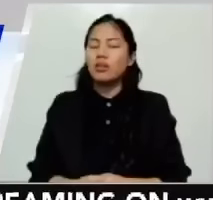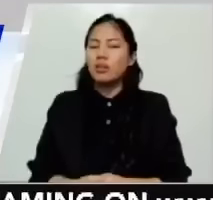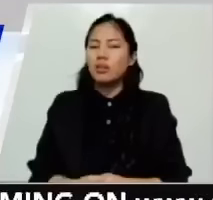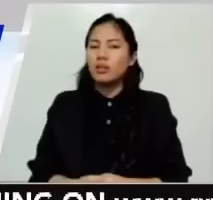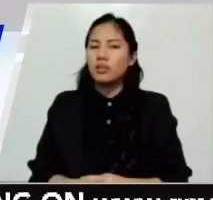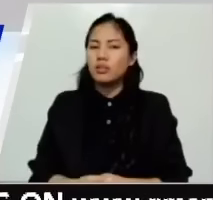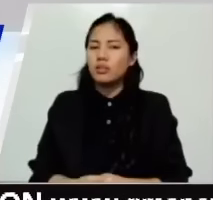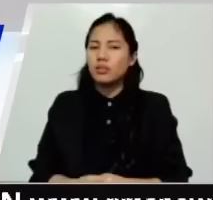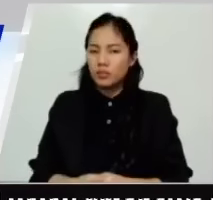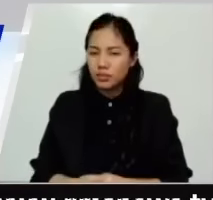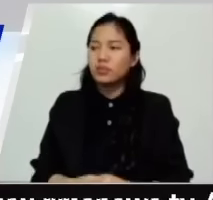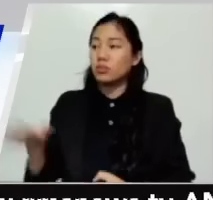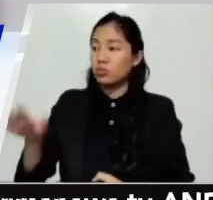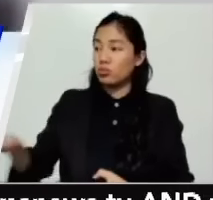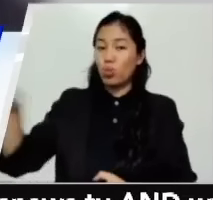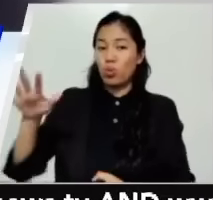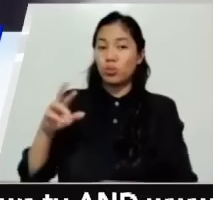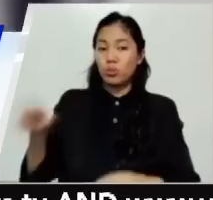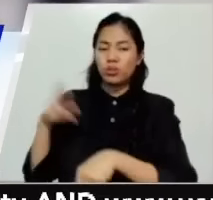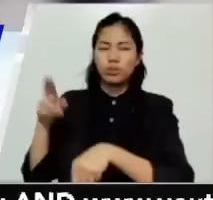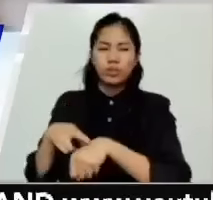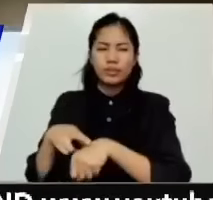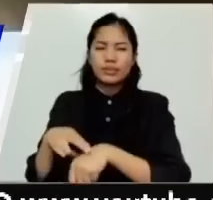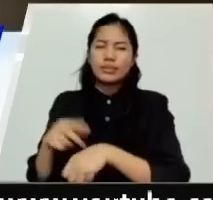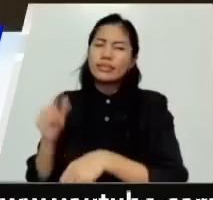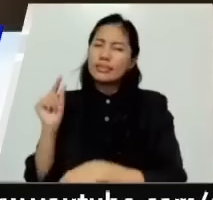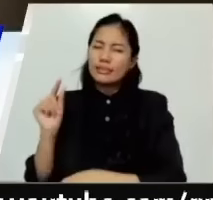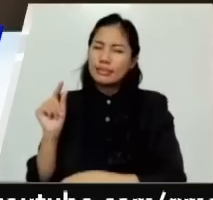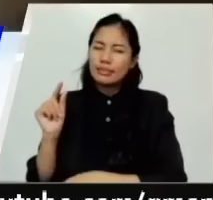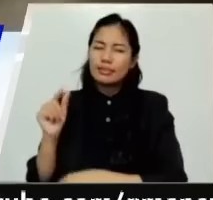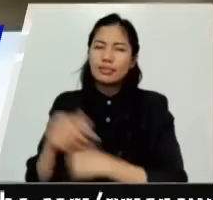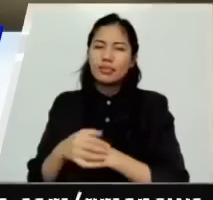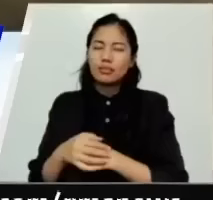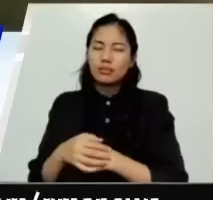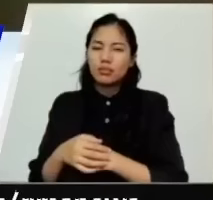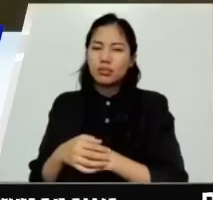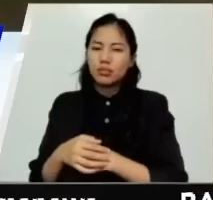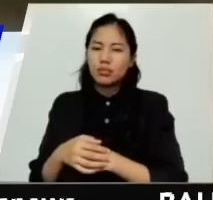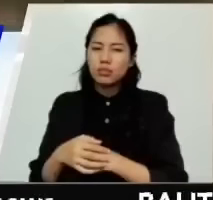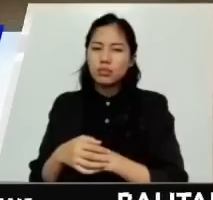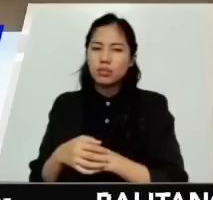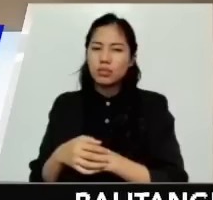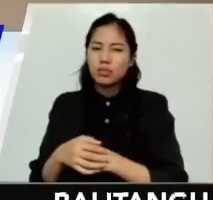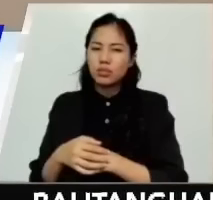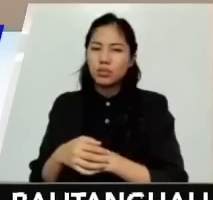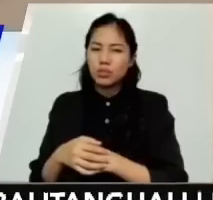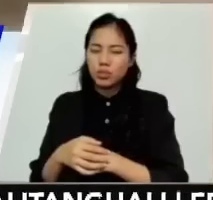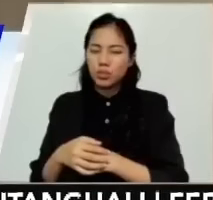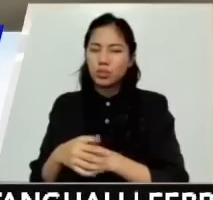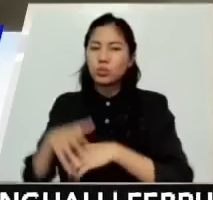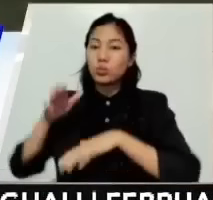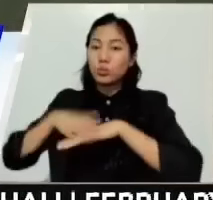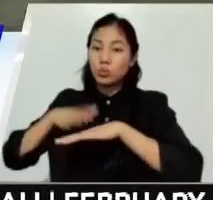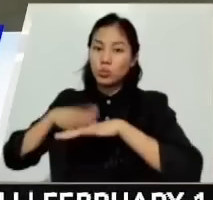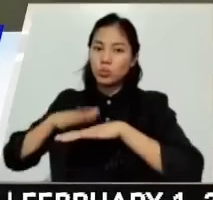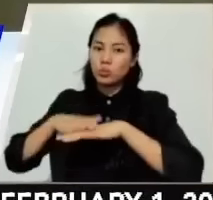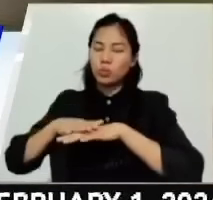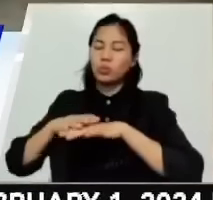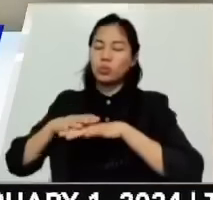medyo mataas ang level natin ng alert, no, kasi kagaya po ng regional offices natin dito